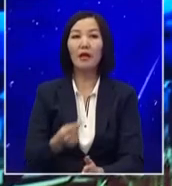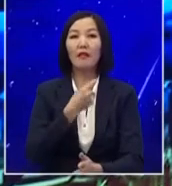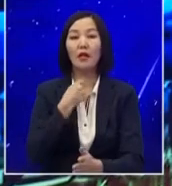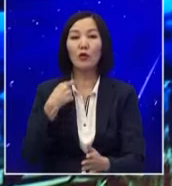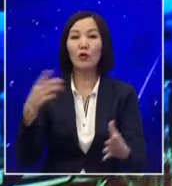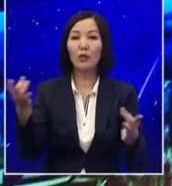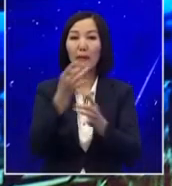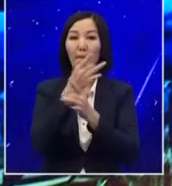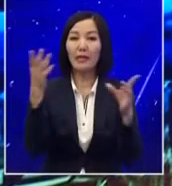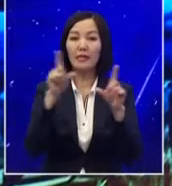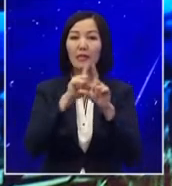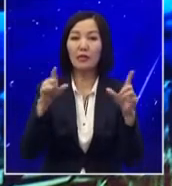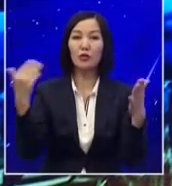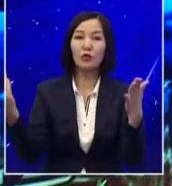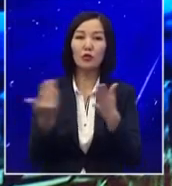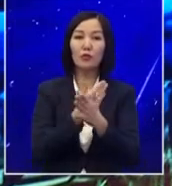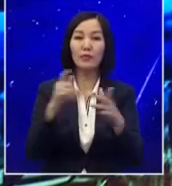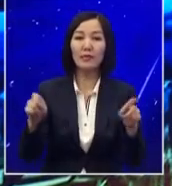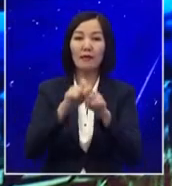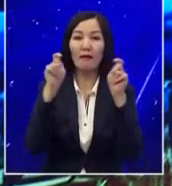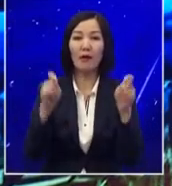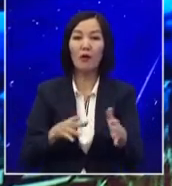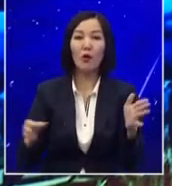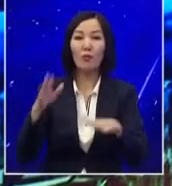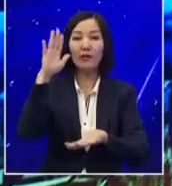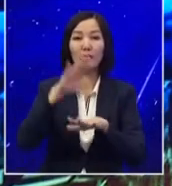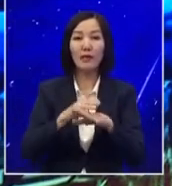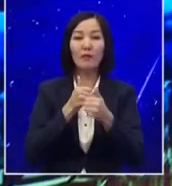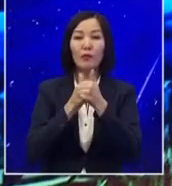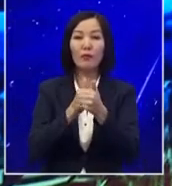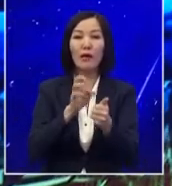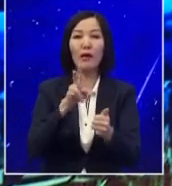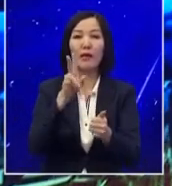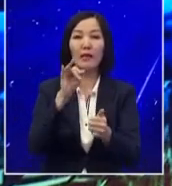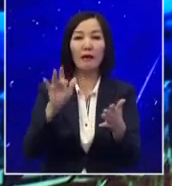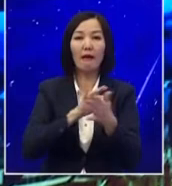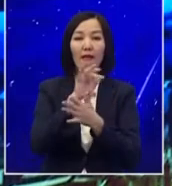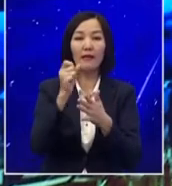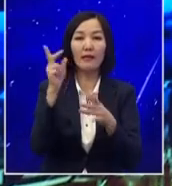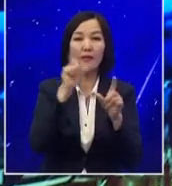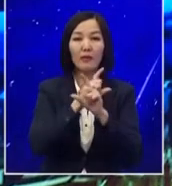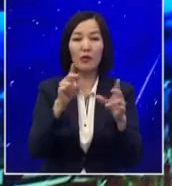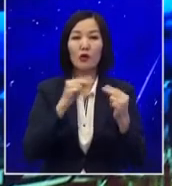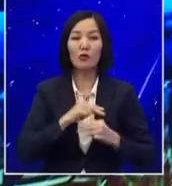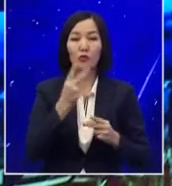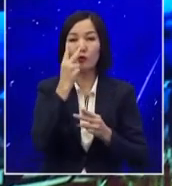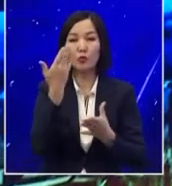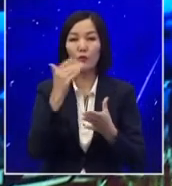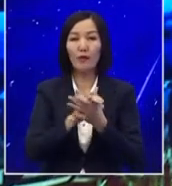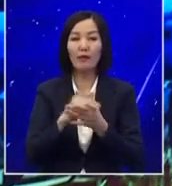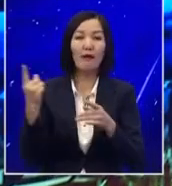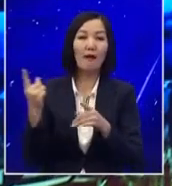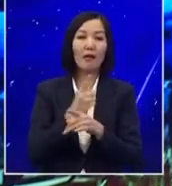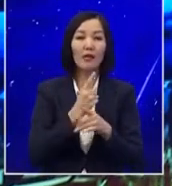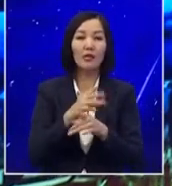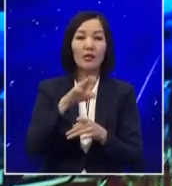Талдықорғандағы мәдениет нысандарының жұмысы қайта жанданды. Облыс әкімінің орынбасары Рустам Әли шаһардағы бірнеше мекеме жұмысын көріп қайтты.